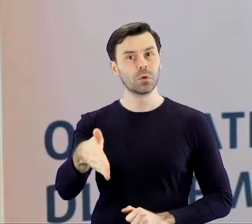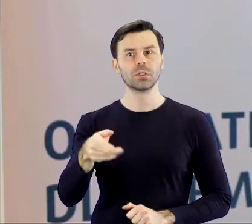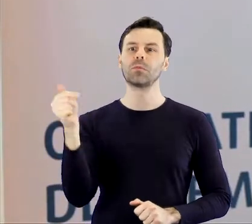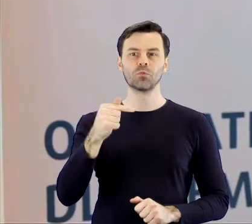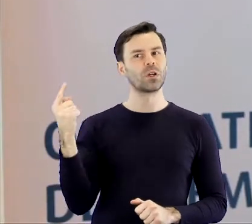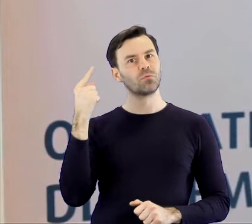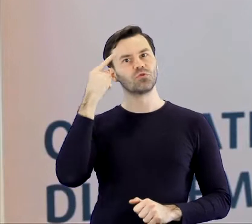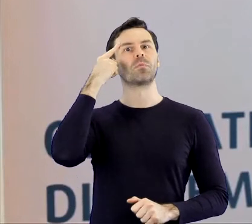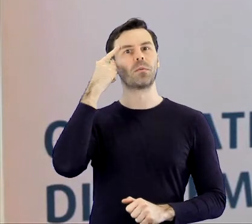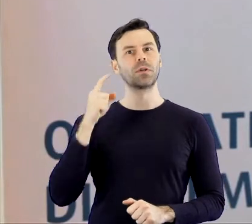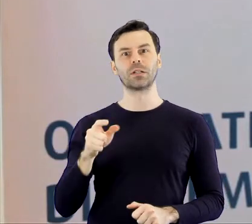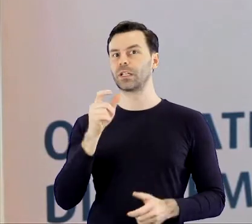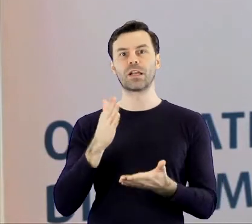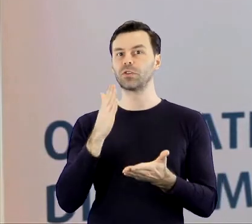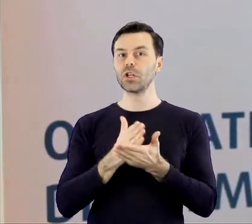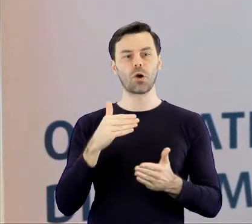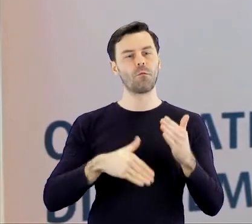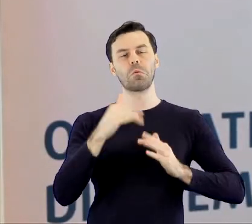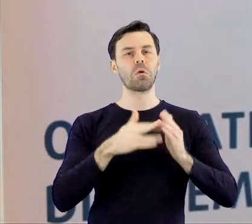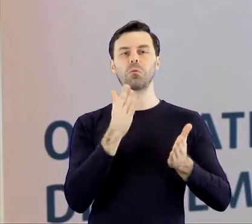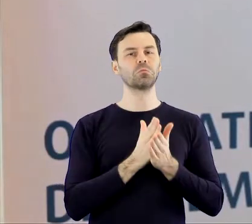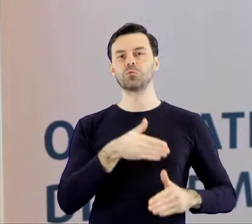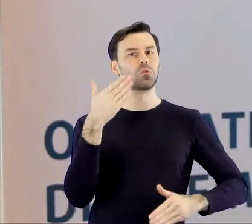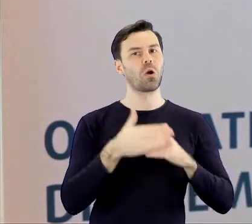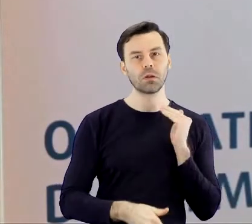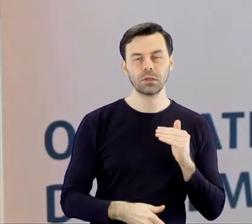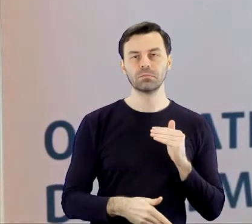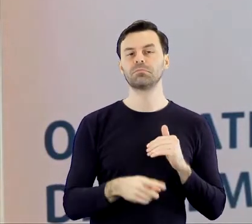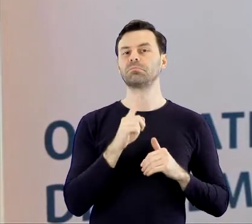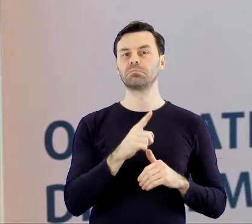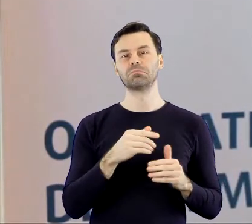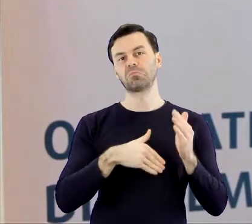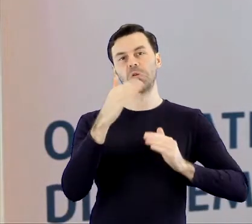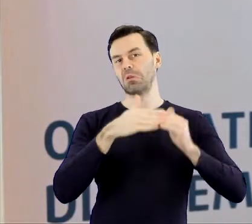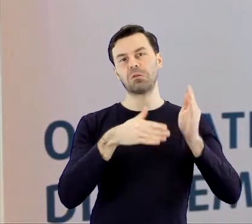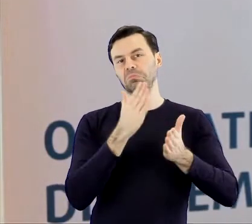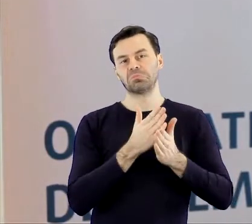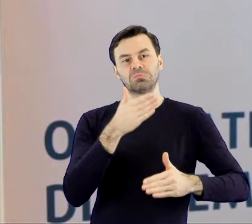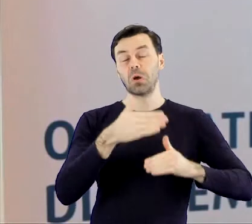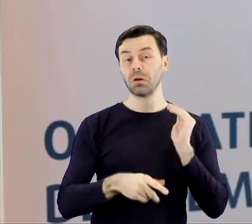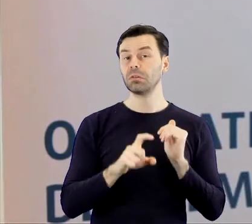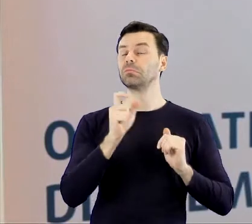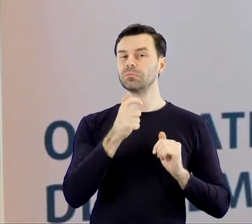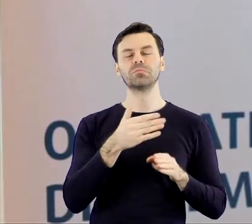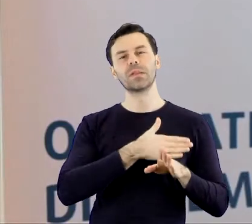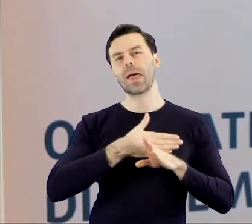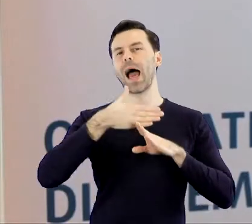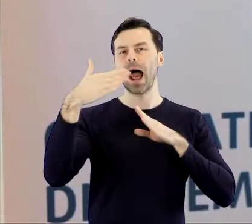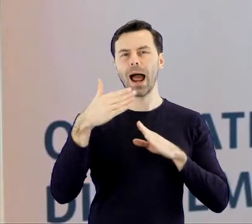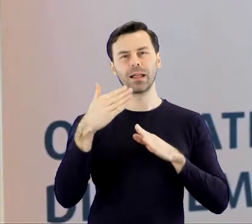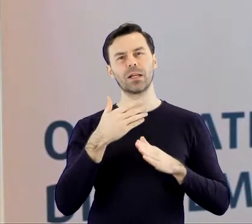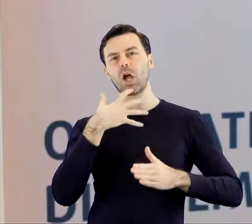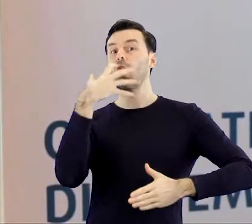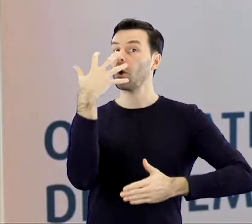na poziomie wybudowania jakiegoś budynku, ale też przede wszystkim potem w trakcie użytkowania istotne jest to,